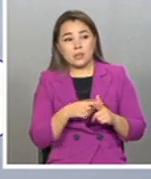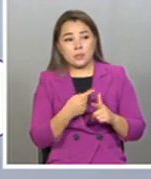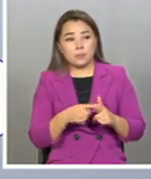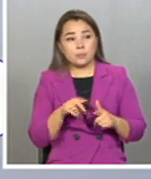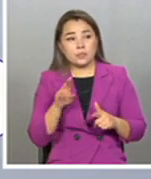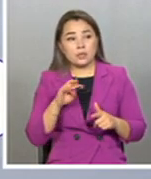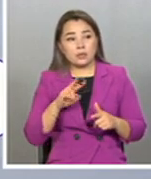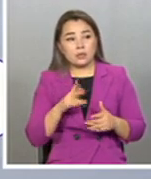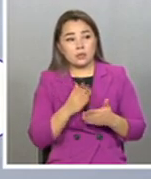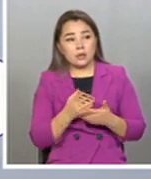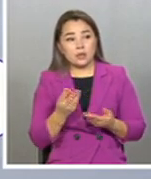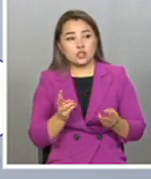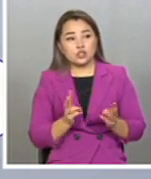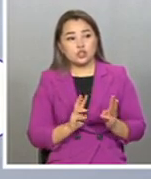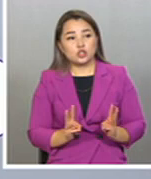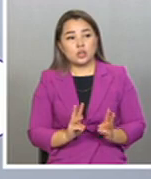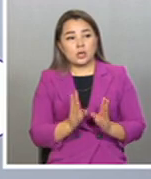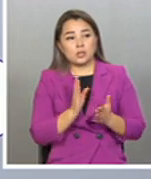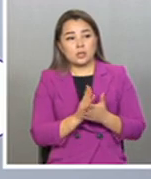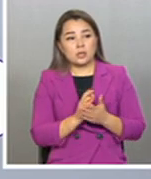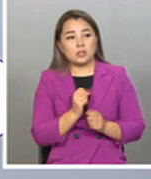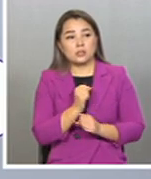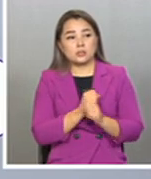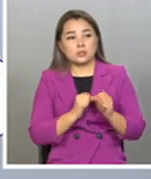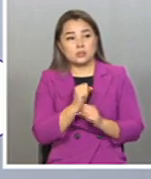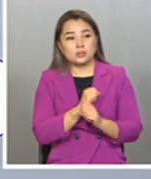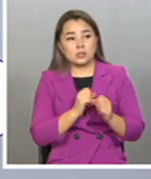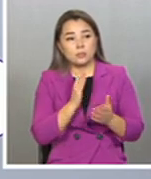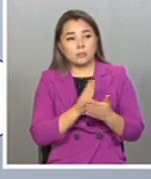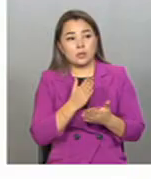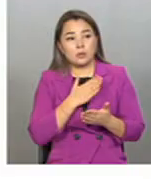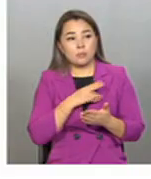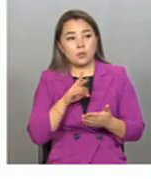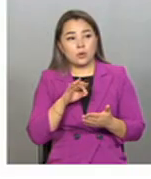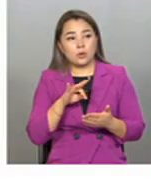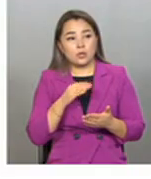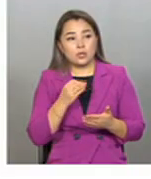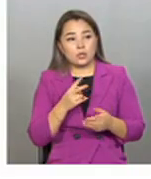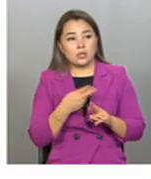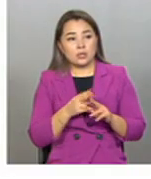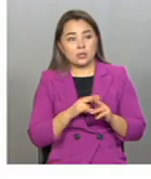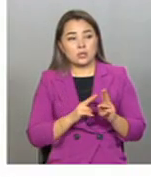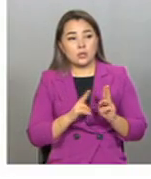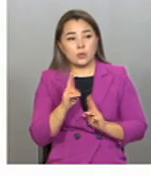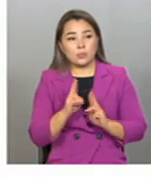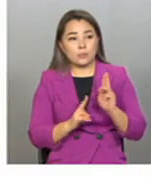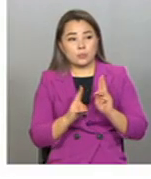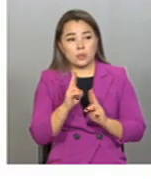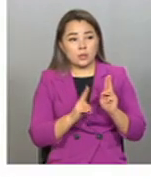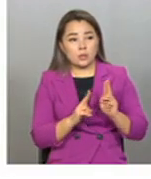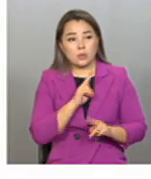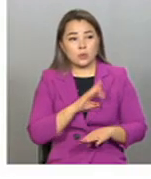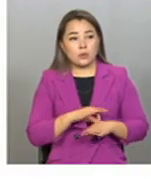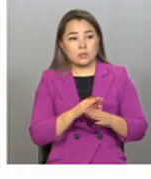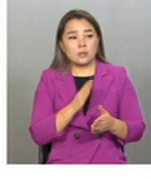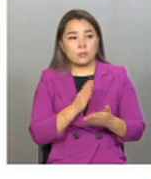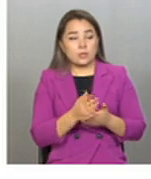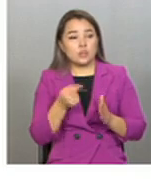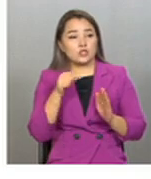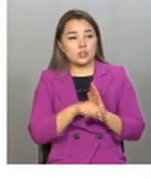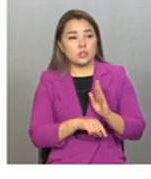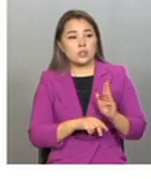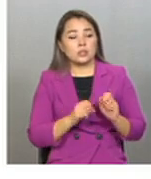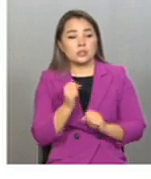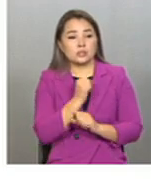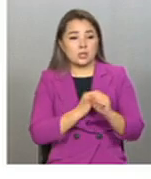отын жанады. Соның есебінен, яғни қысым күшінің есебінен бізде поршынды қозғалысқа келтіреді. Яғни бұл бізде іштен жанатын